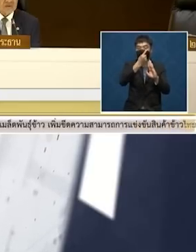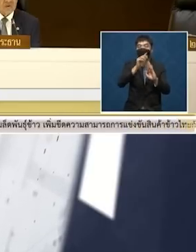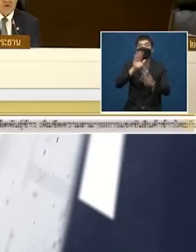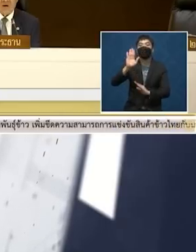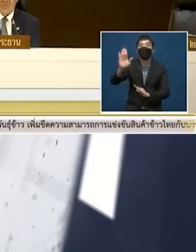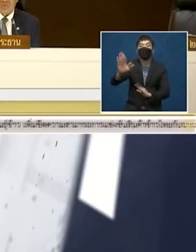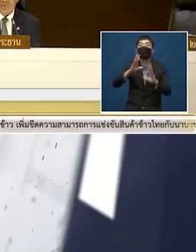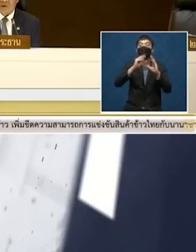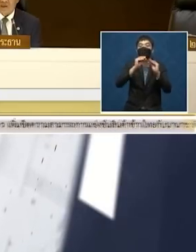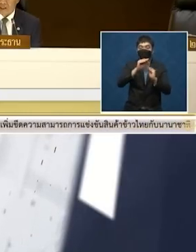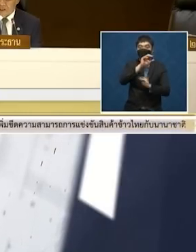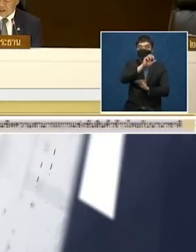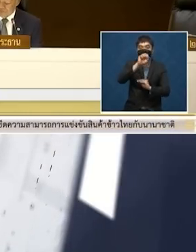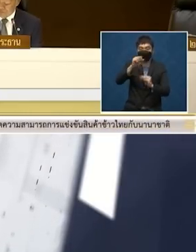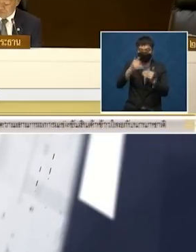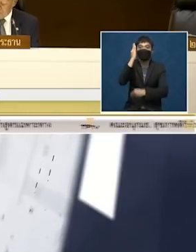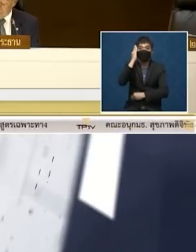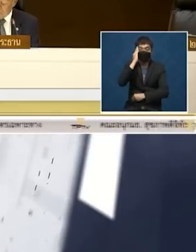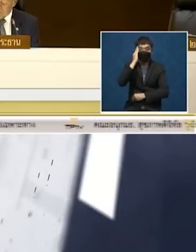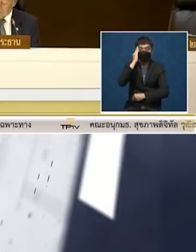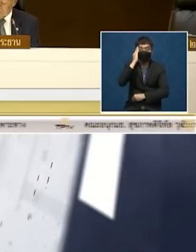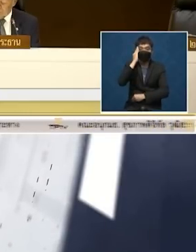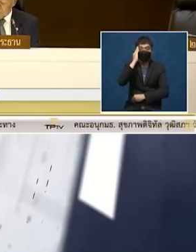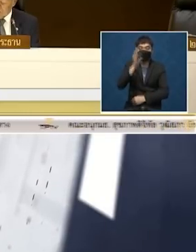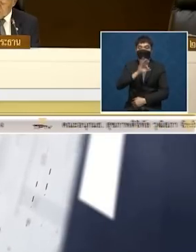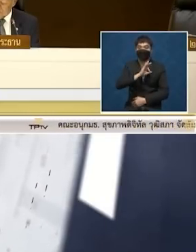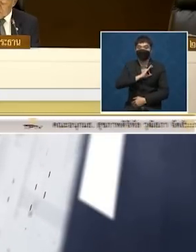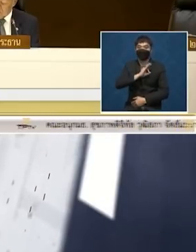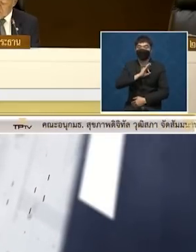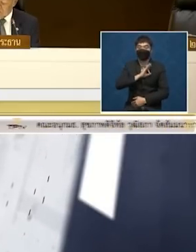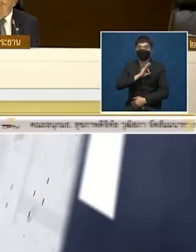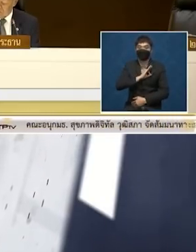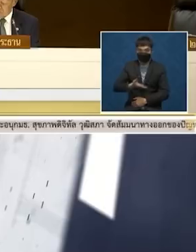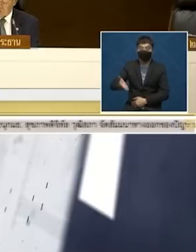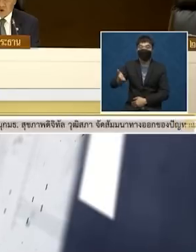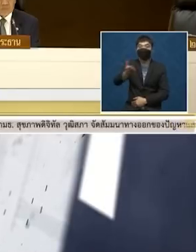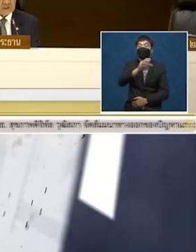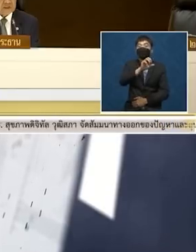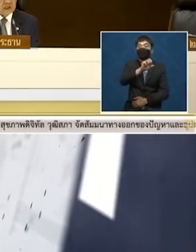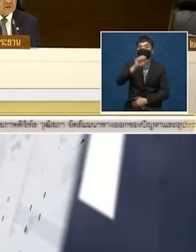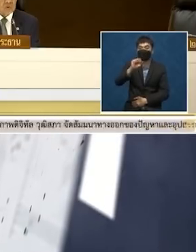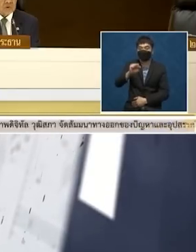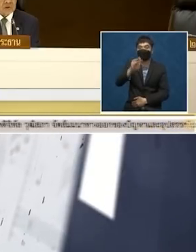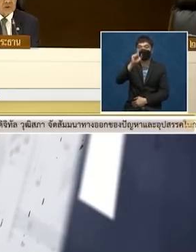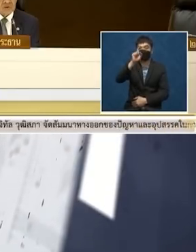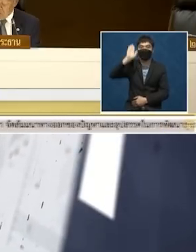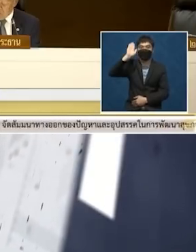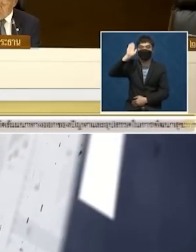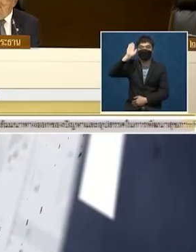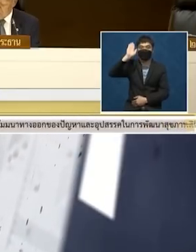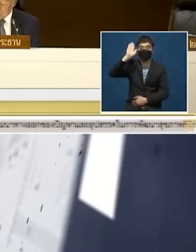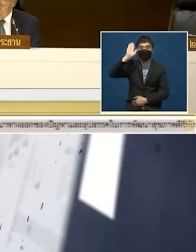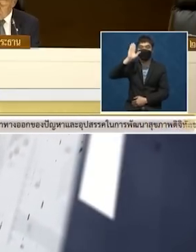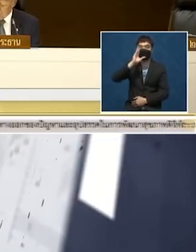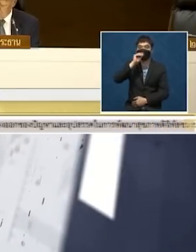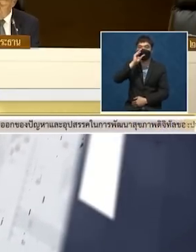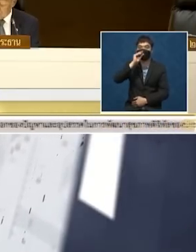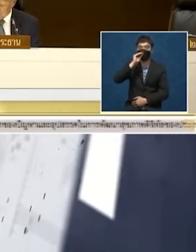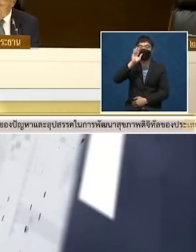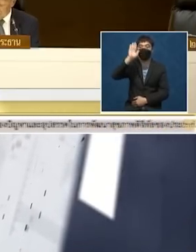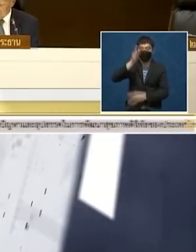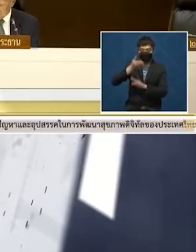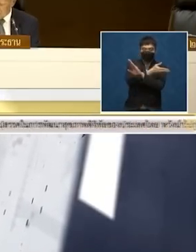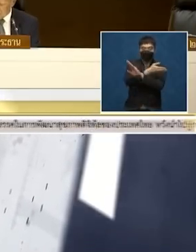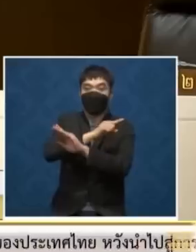ก็ปฏิญาณตนนะคะถือได้ว่าเป็นวันแรกที่มีการประชุมสภาผู้แทนราษฎรอย่างเป็นทางการเดี๋ยวไปดูบรรยากาศ